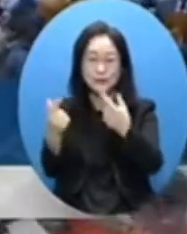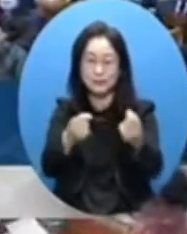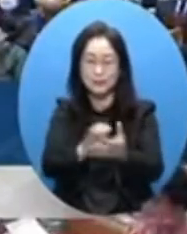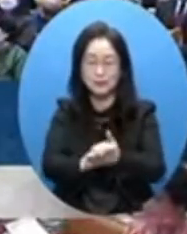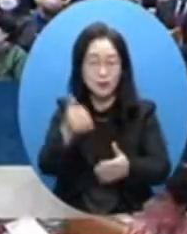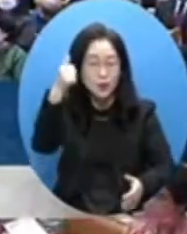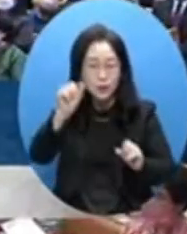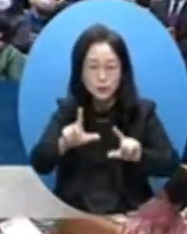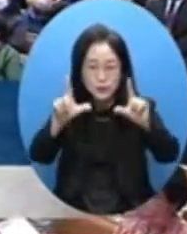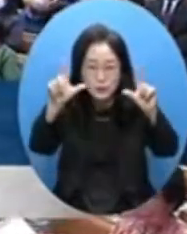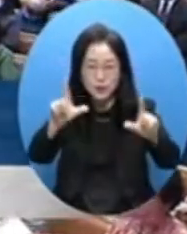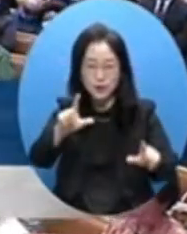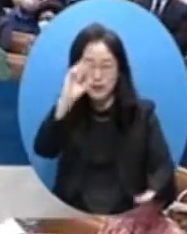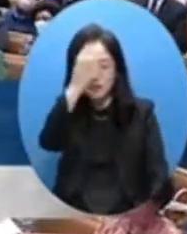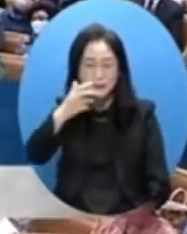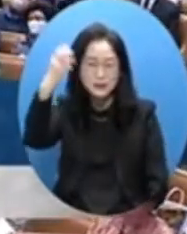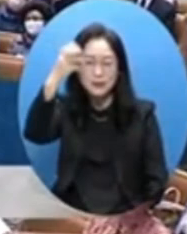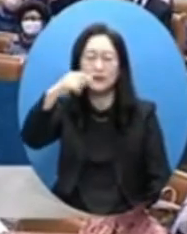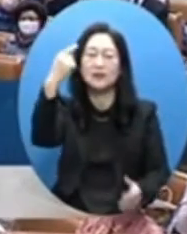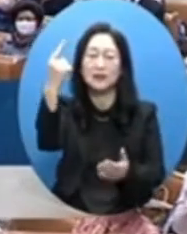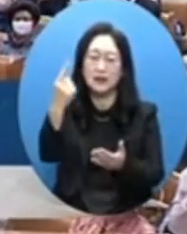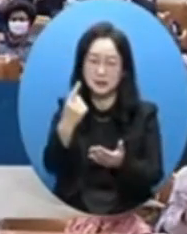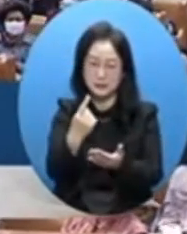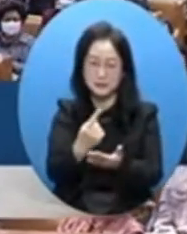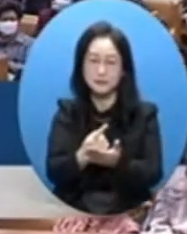크게 따르시기 바랍니다 오순절 성령강림